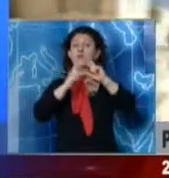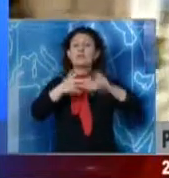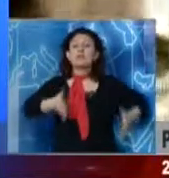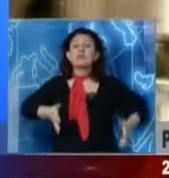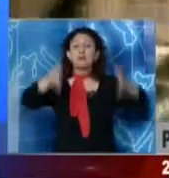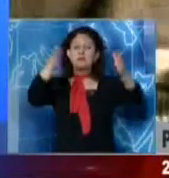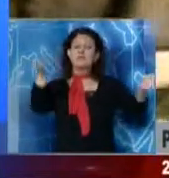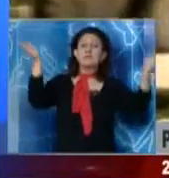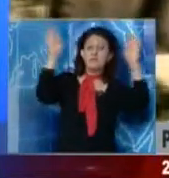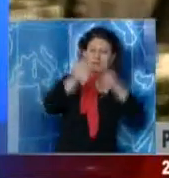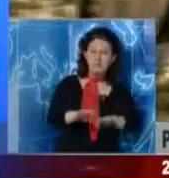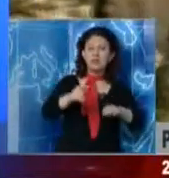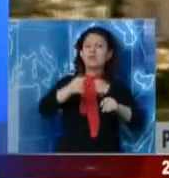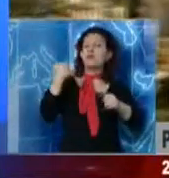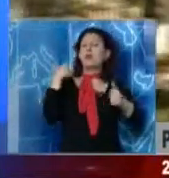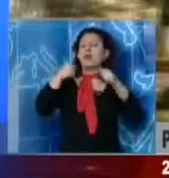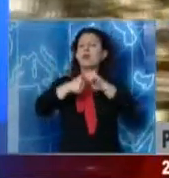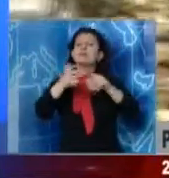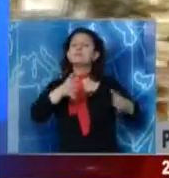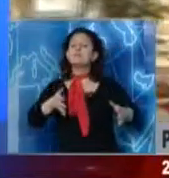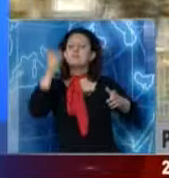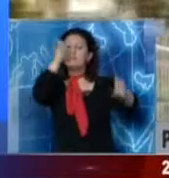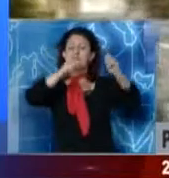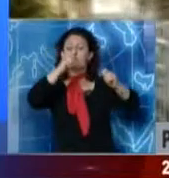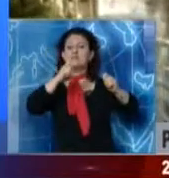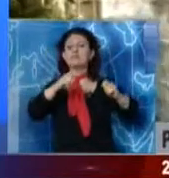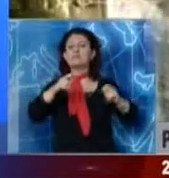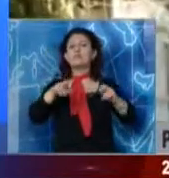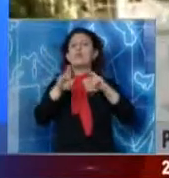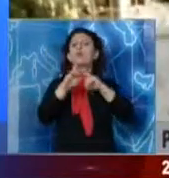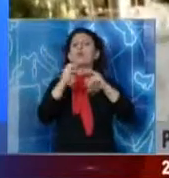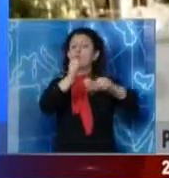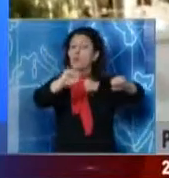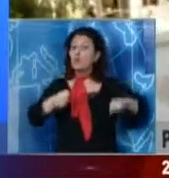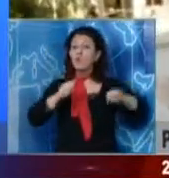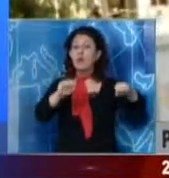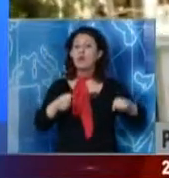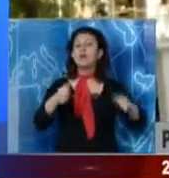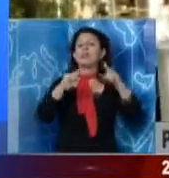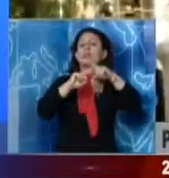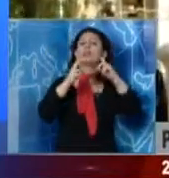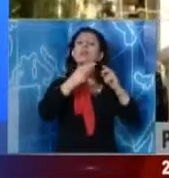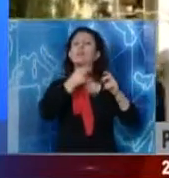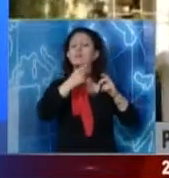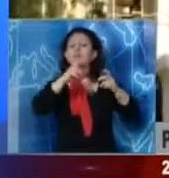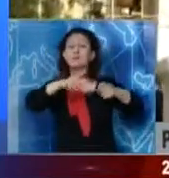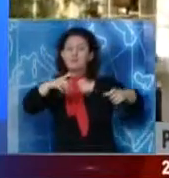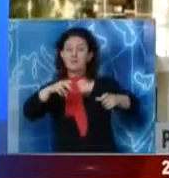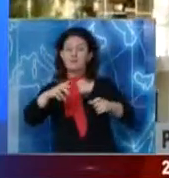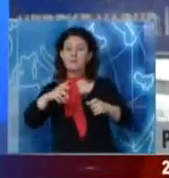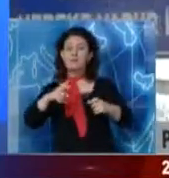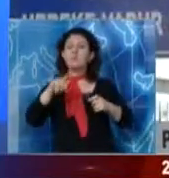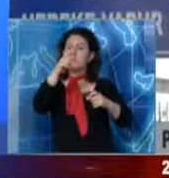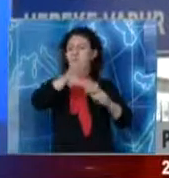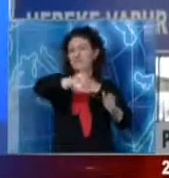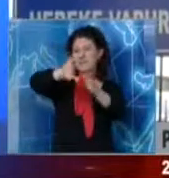bizim belediyemizin bir sosyal tesisi var, onu yıkıp, yanında kürek takımının, kürek kulübünün bir binası ve yanında da bir